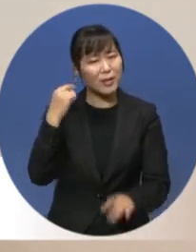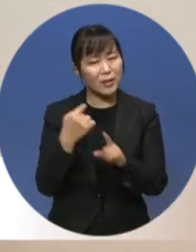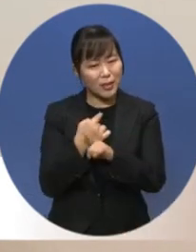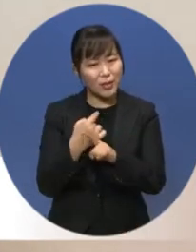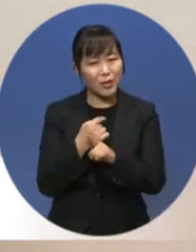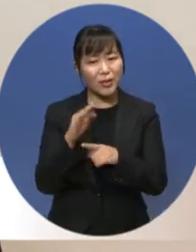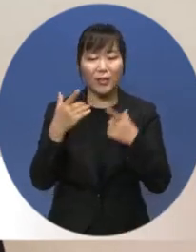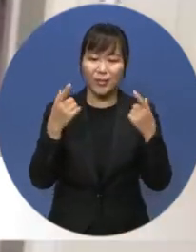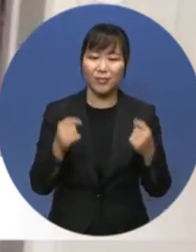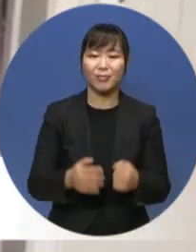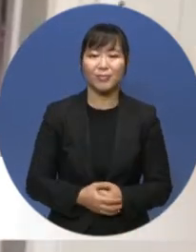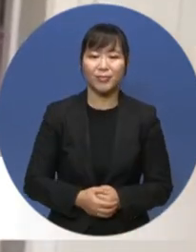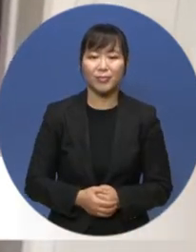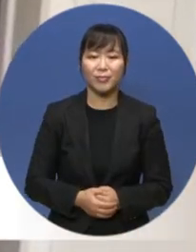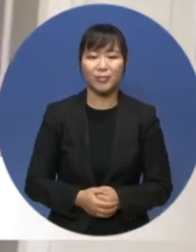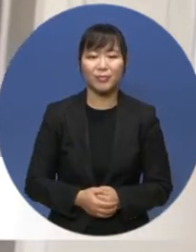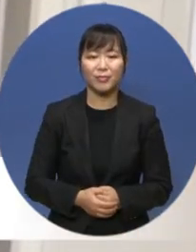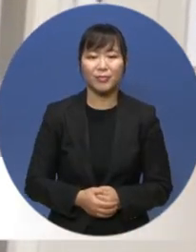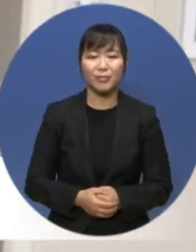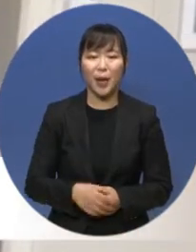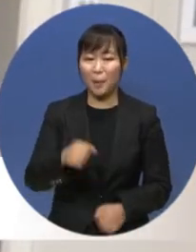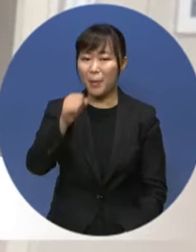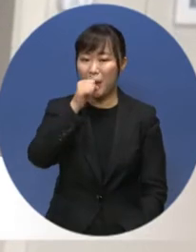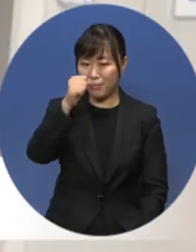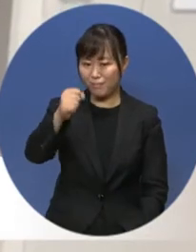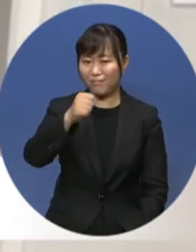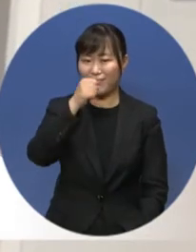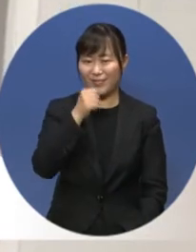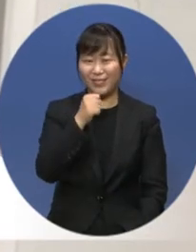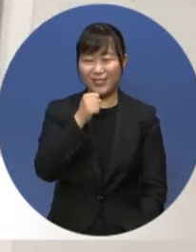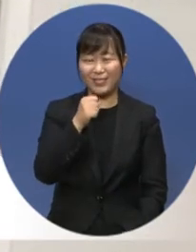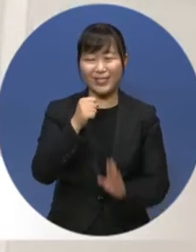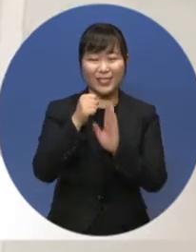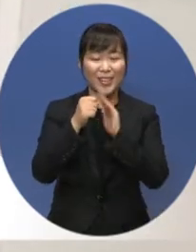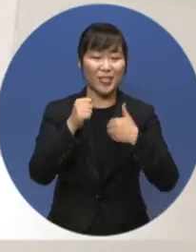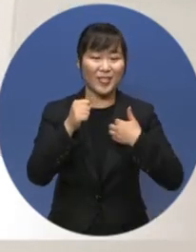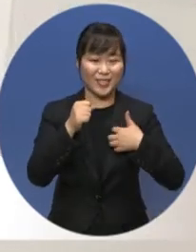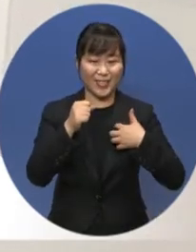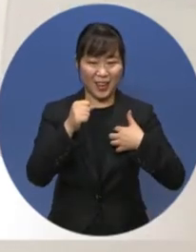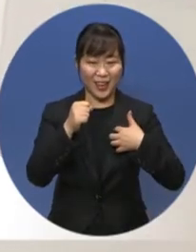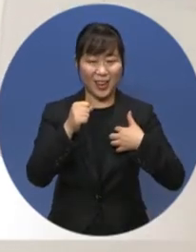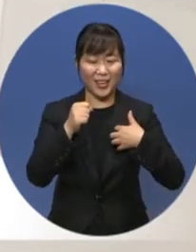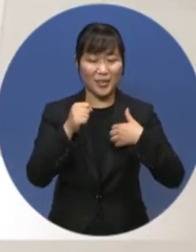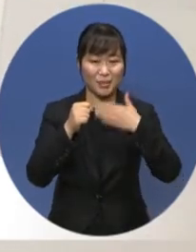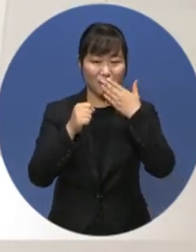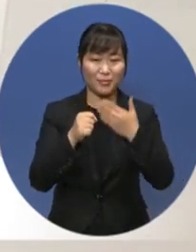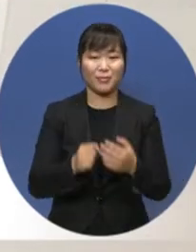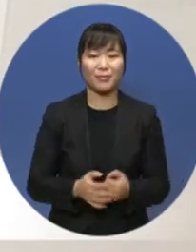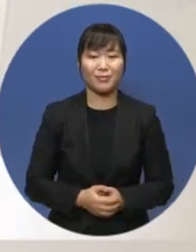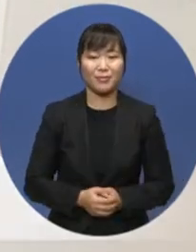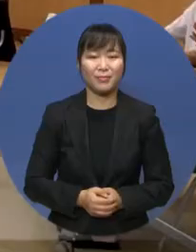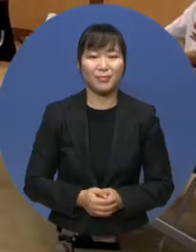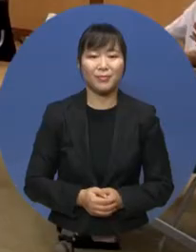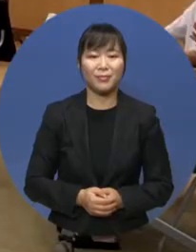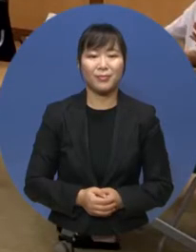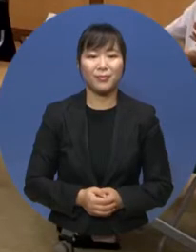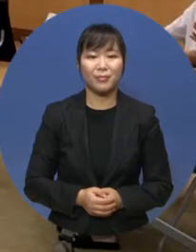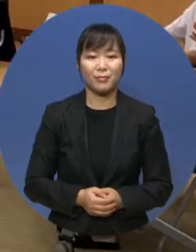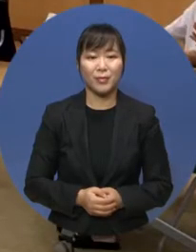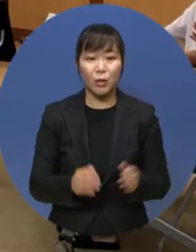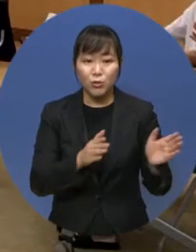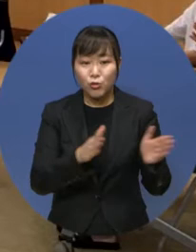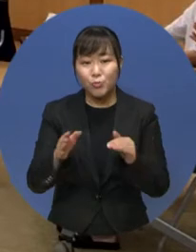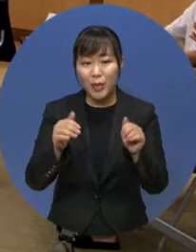치료도 될 것 같습니다. 마이크를 이렇게 주셔서 너무 재미있게 하고 있어요.